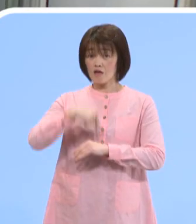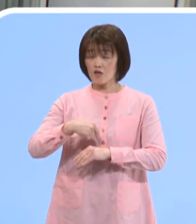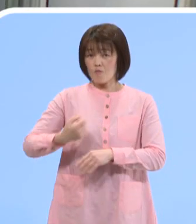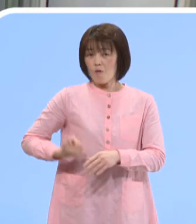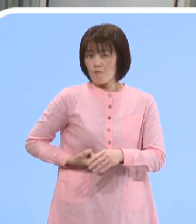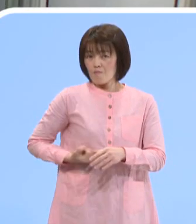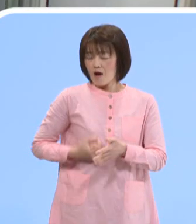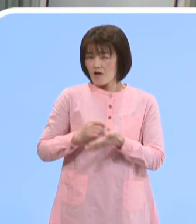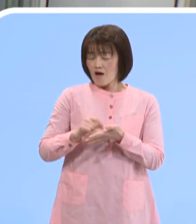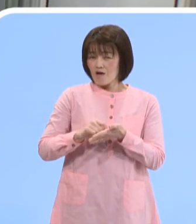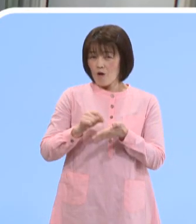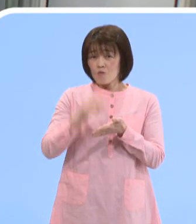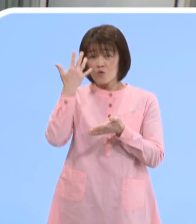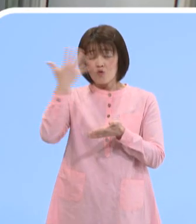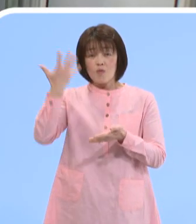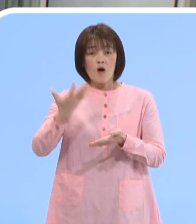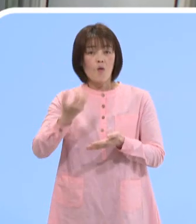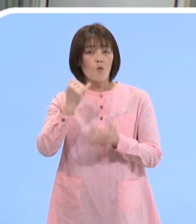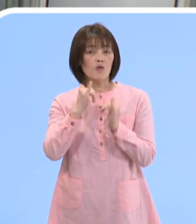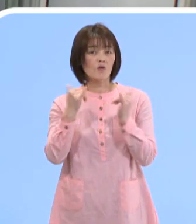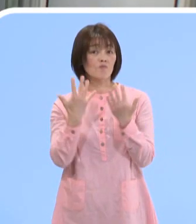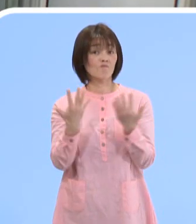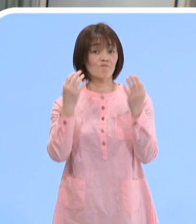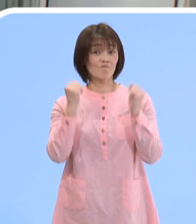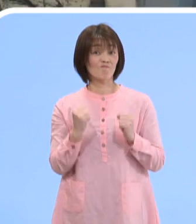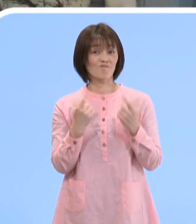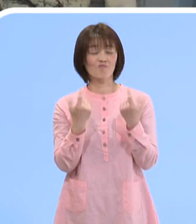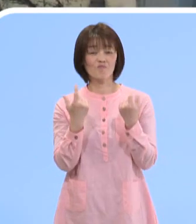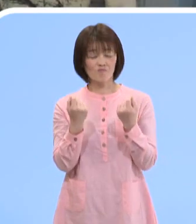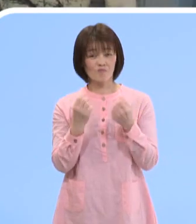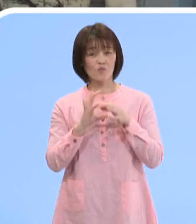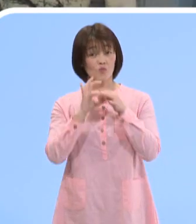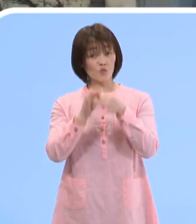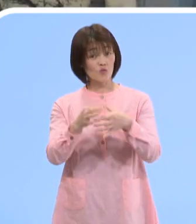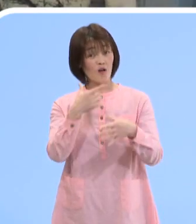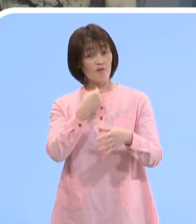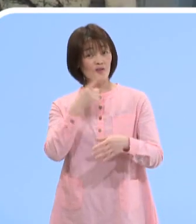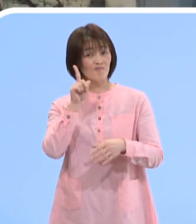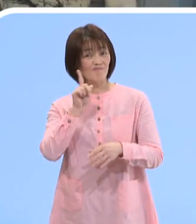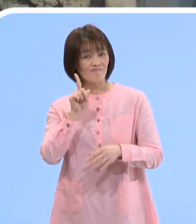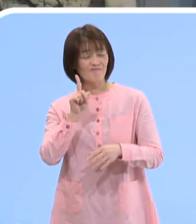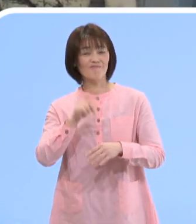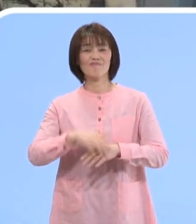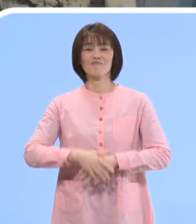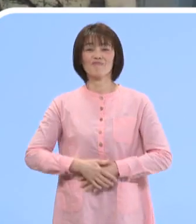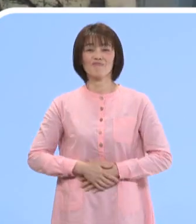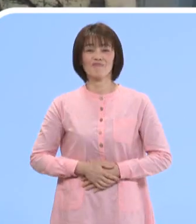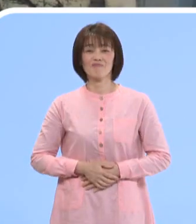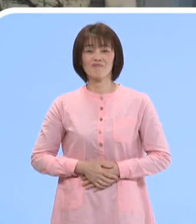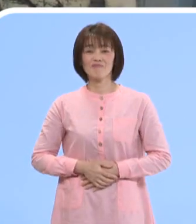県内にも漫画家を目指す人がたくさんいますが、どんなことを伝えたいですか？